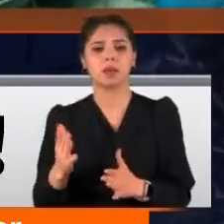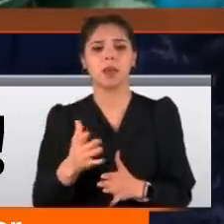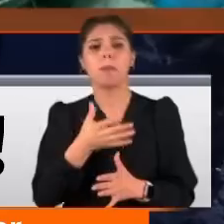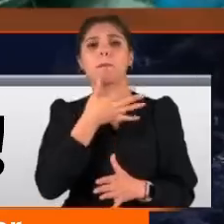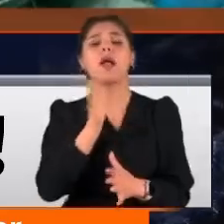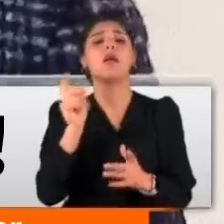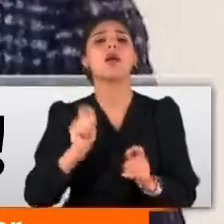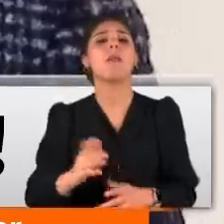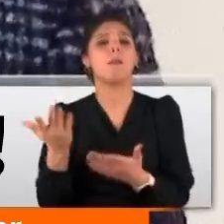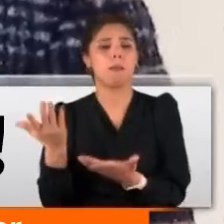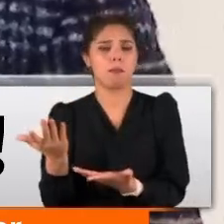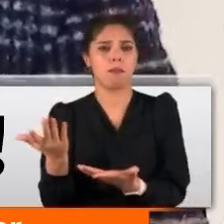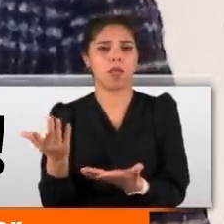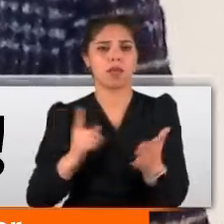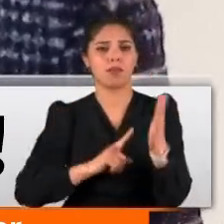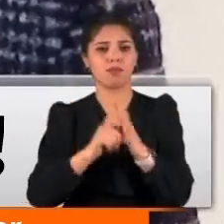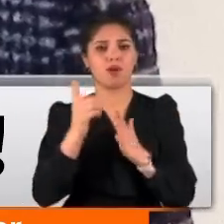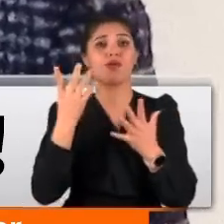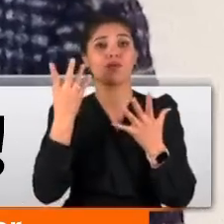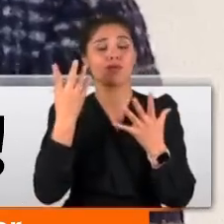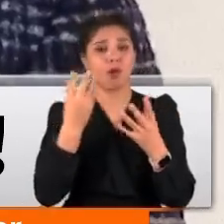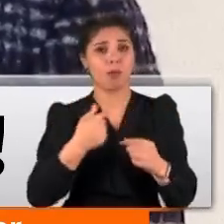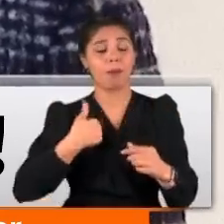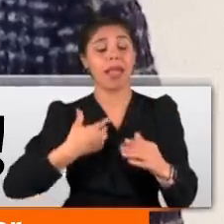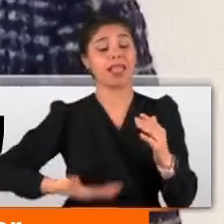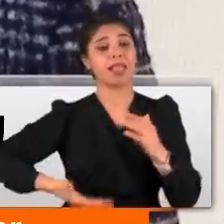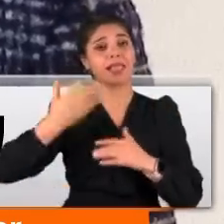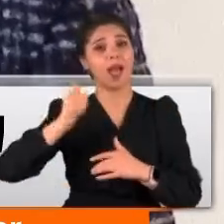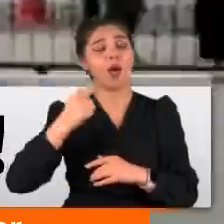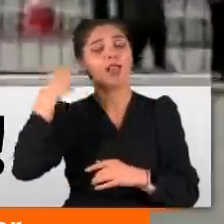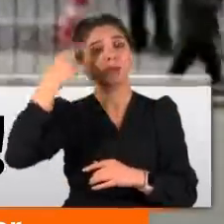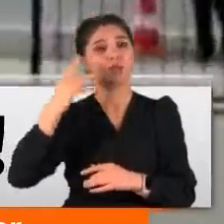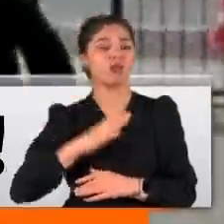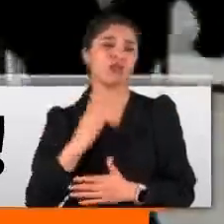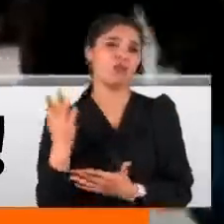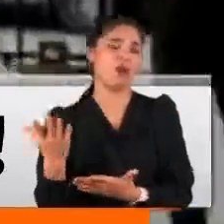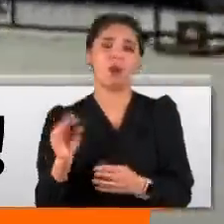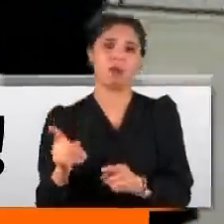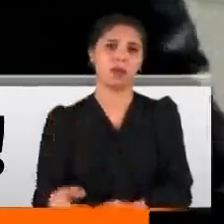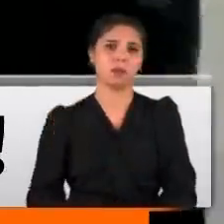Bilemezdi, yapamazdı. Başarılı olmam benden daha önemli gibi bir algıya neden olur.